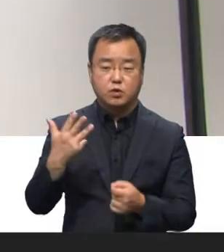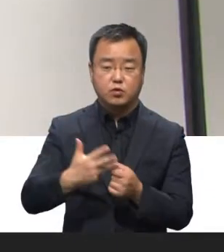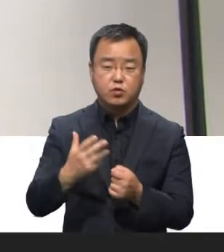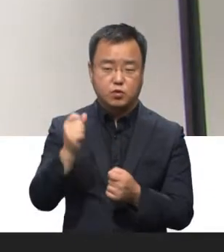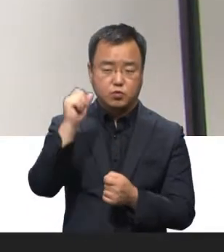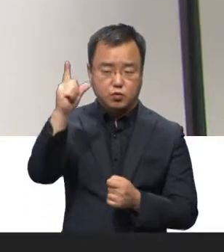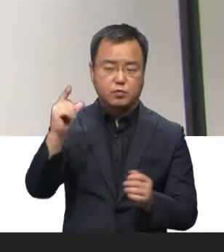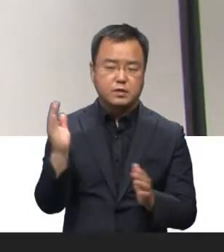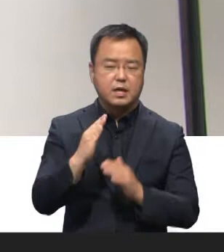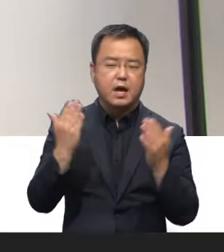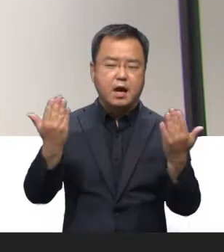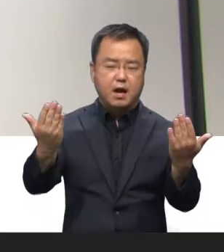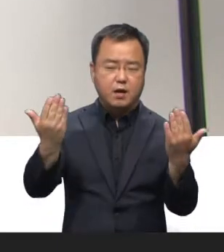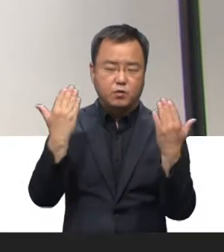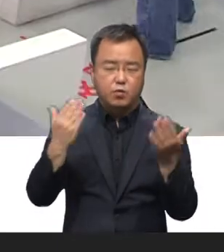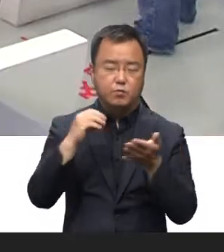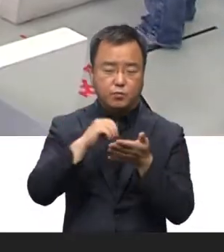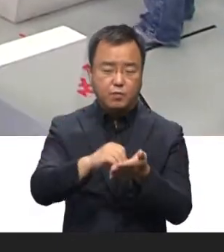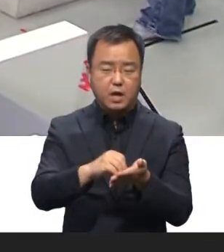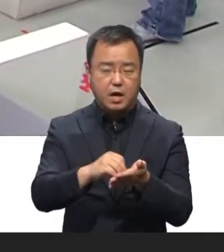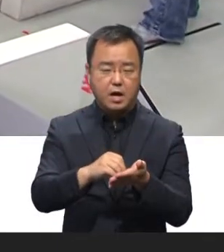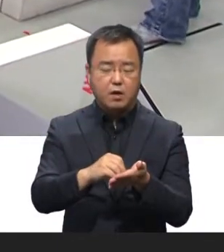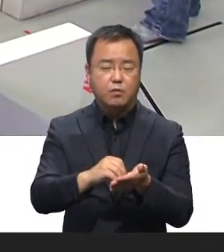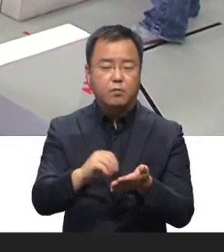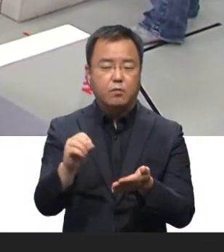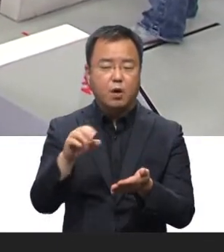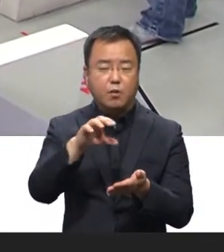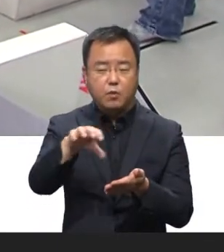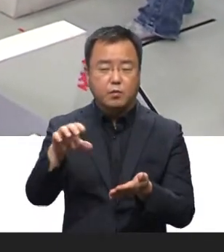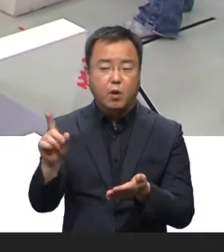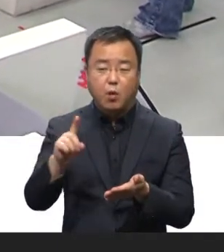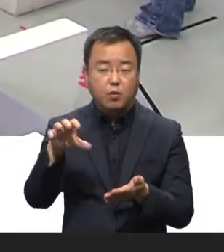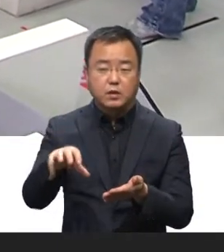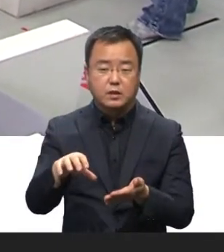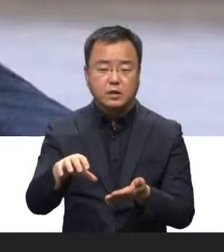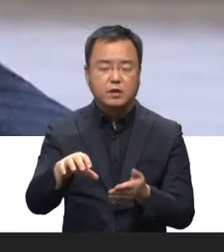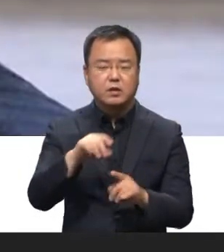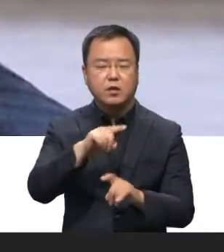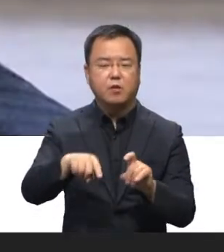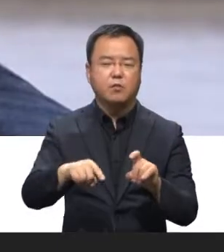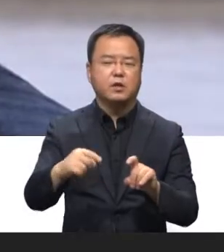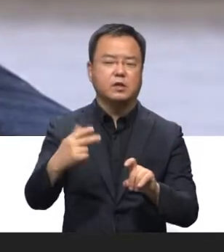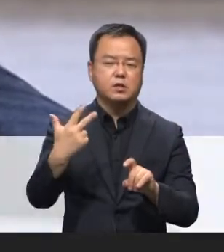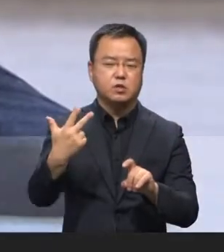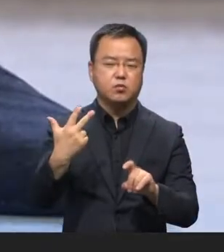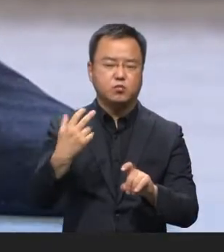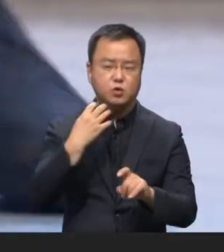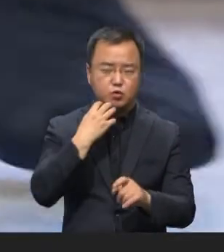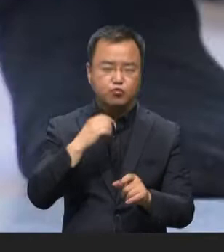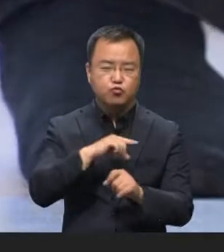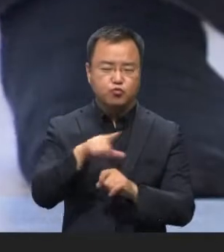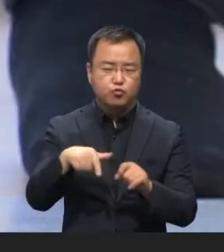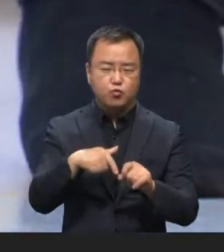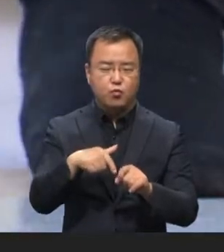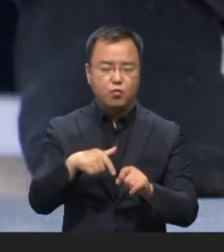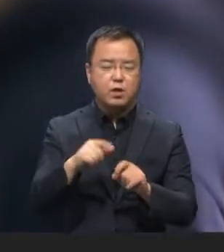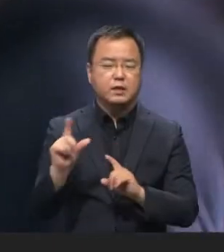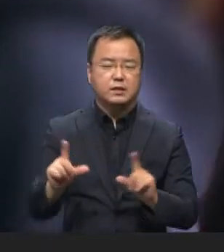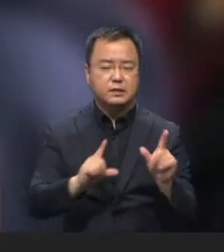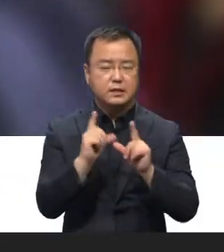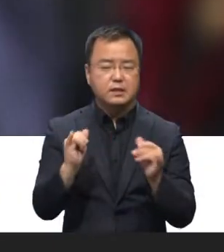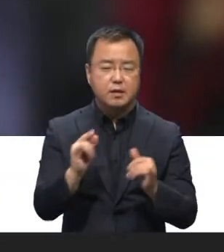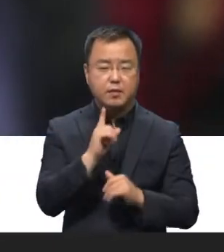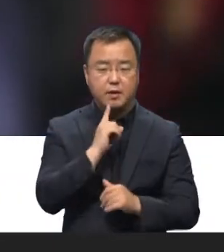입학생 에 출신 지역을 분석했더니 10명 가운데 7명은 수도권 추신 인 것으로 나타났습니다 특히 서울